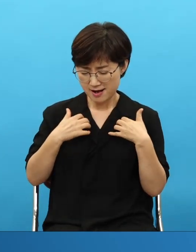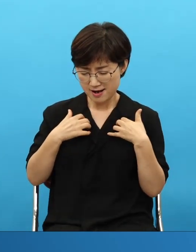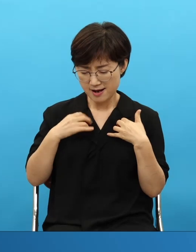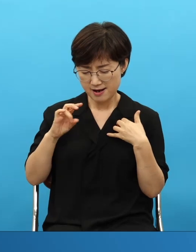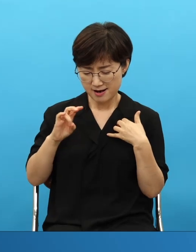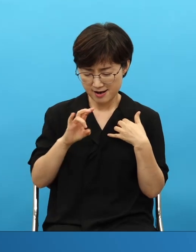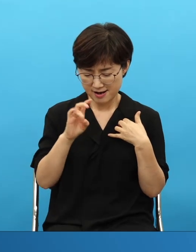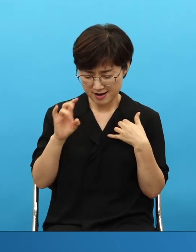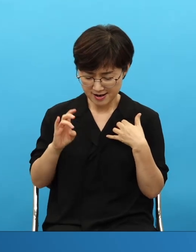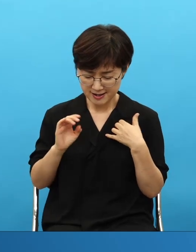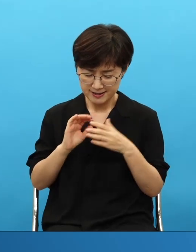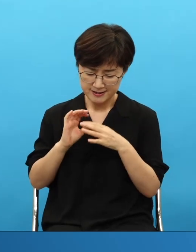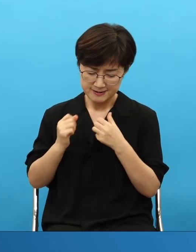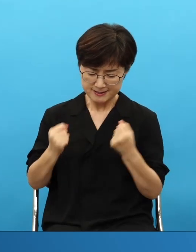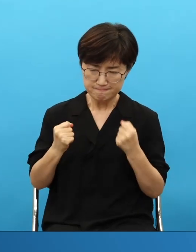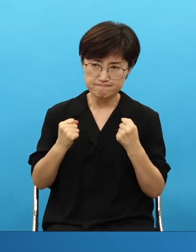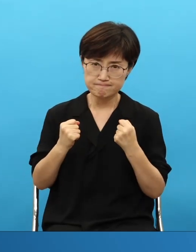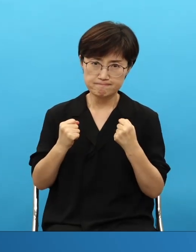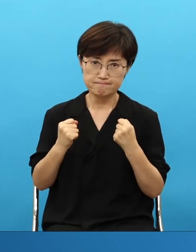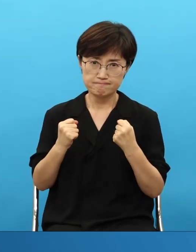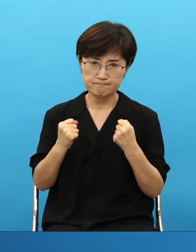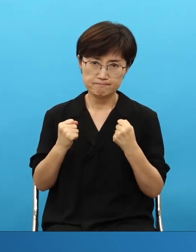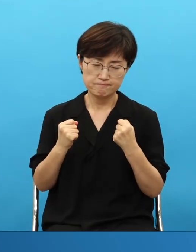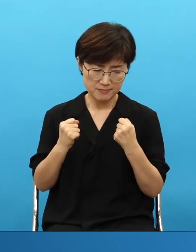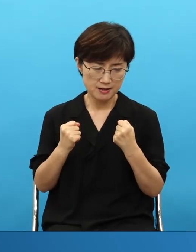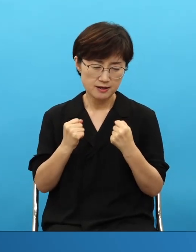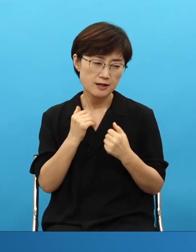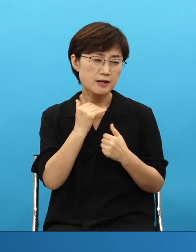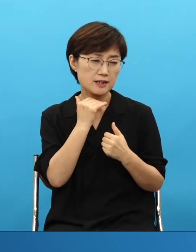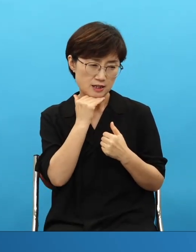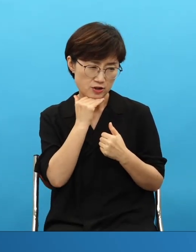기다리면 하나님의 나라 일이 보입니다. 25.